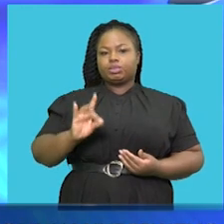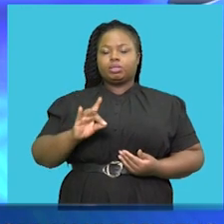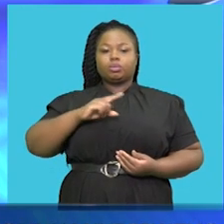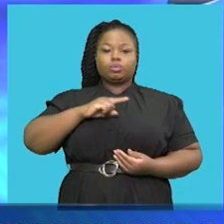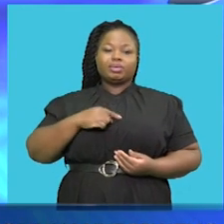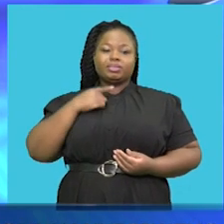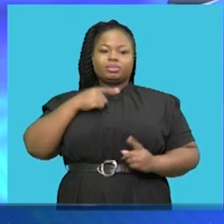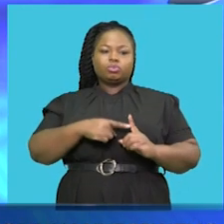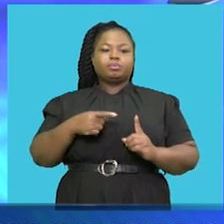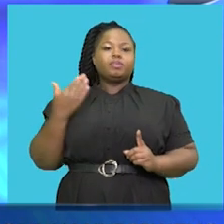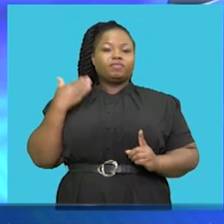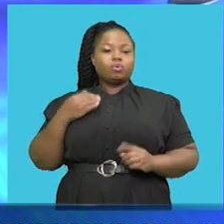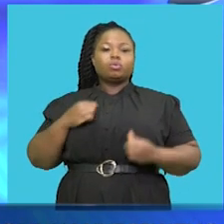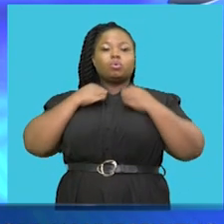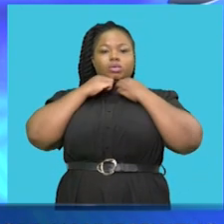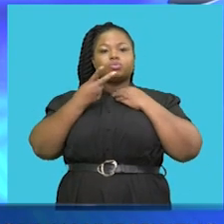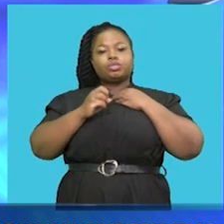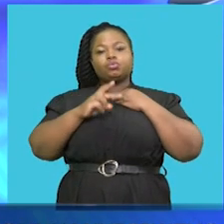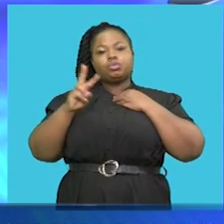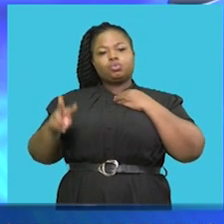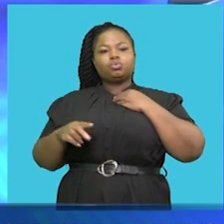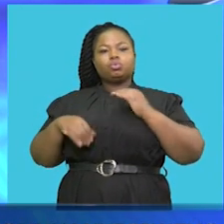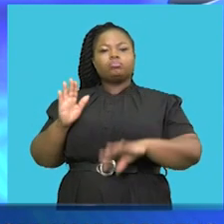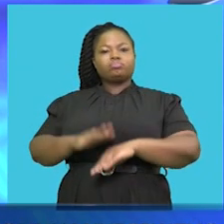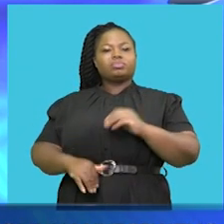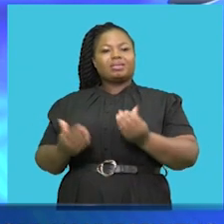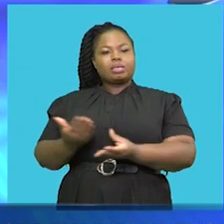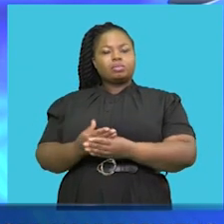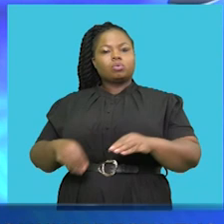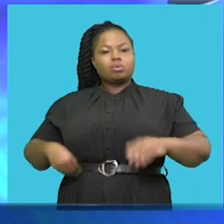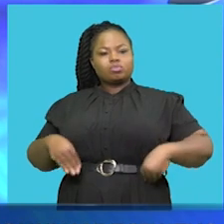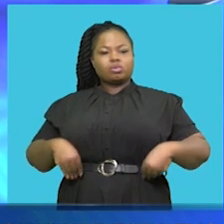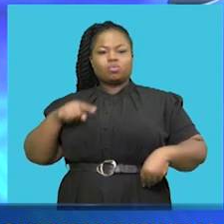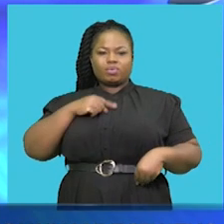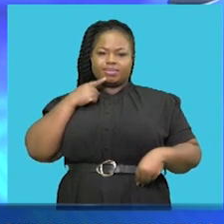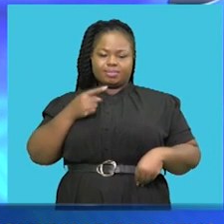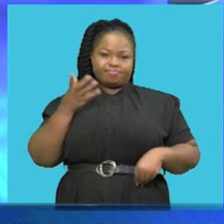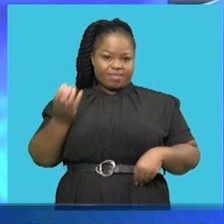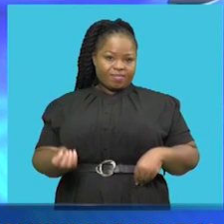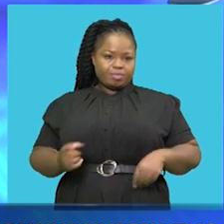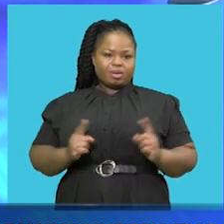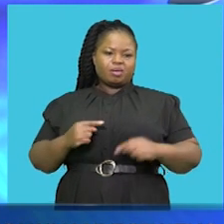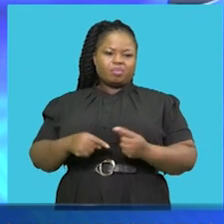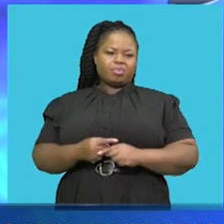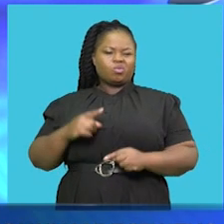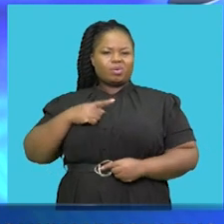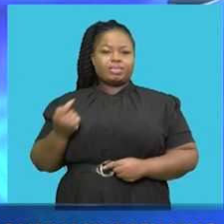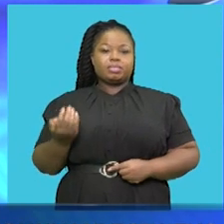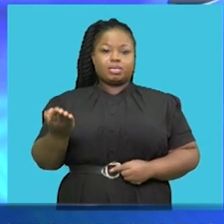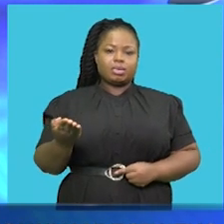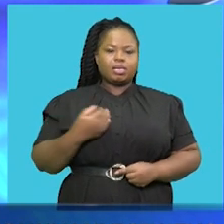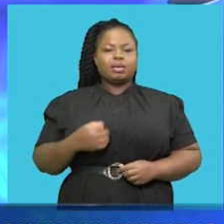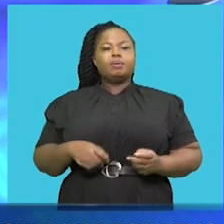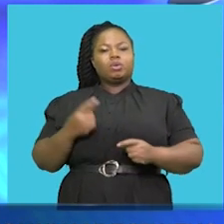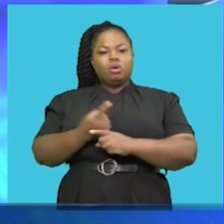mtunzi wangunyanyi suangu okastika 2022 emfakukali suangu pando pakati kwez cholo snobzaza Malungano kuchakwe tenda ngente la